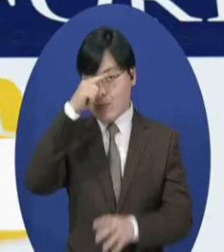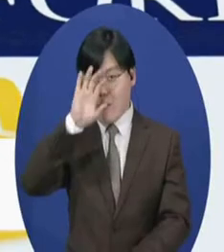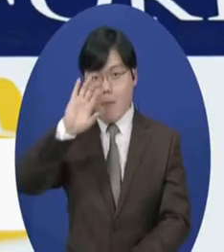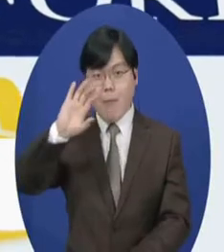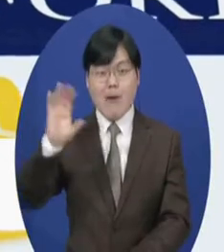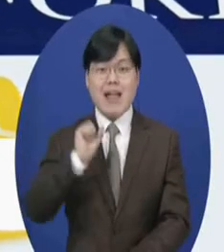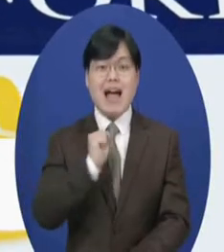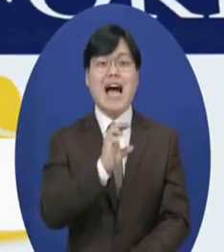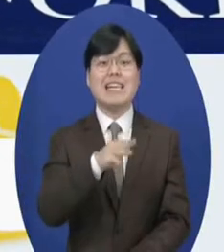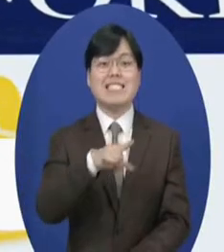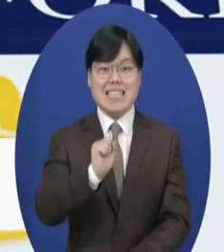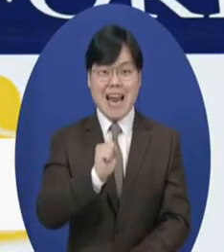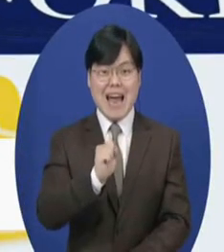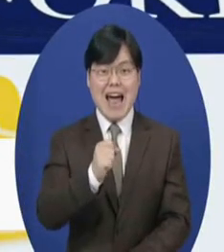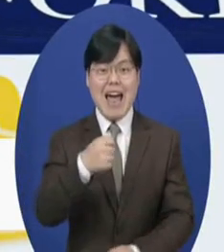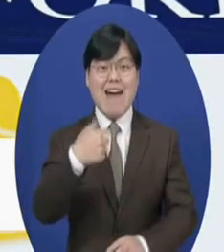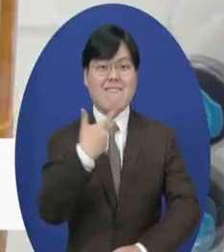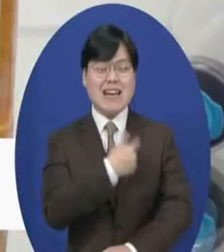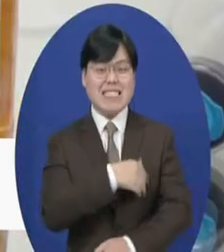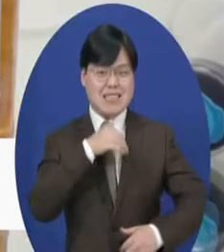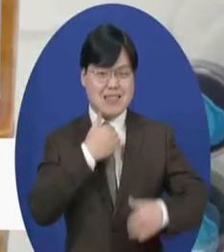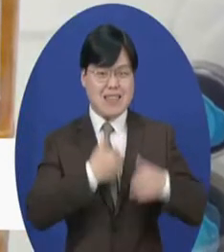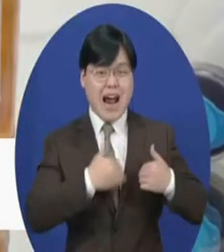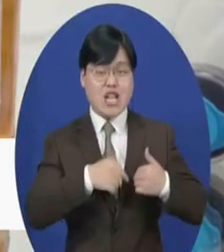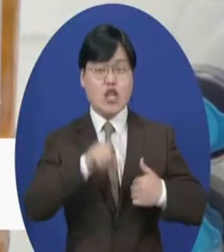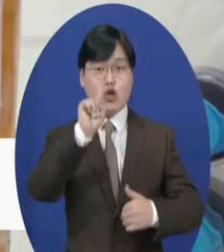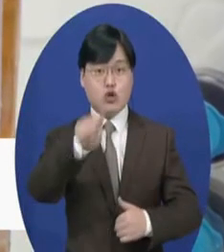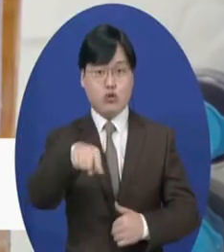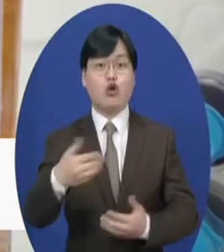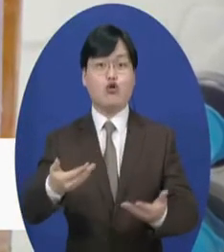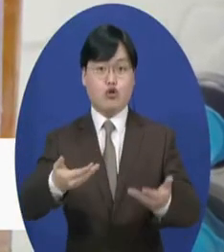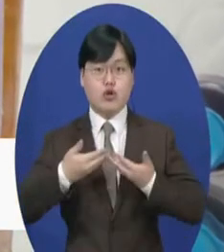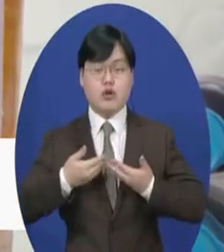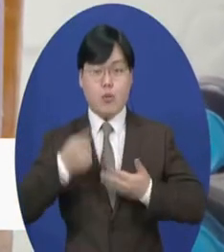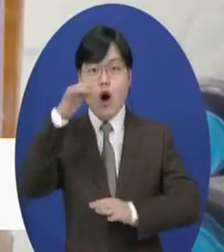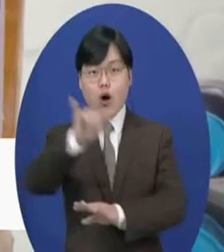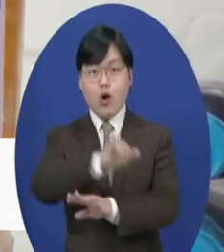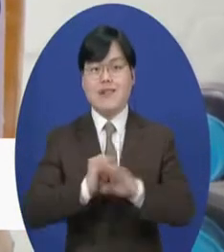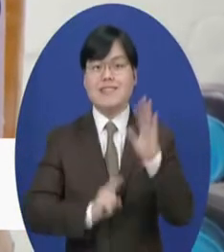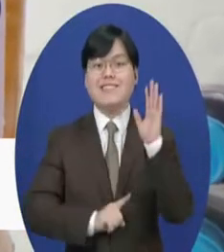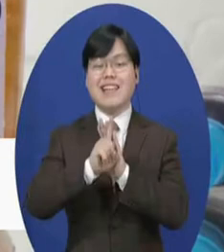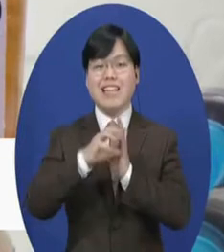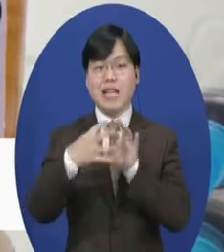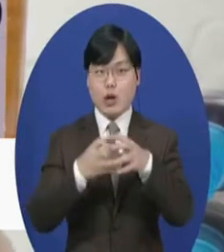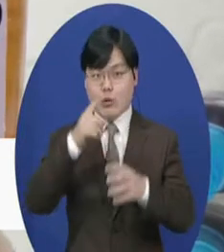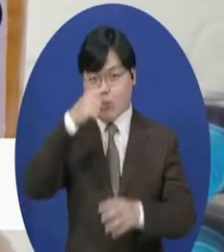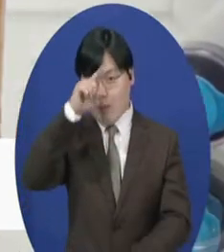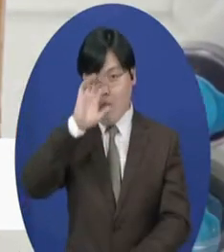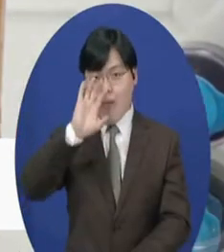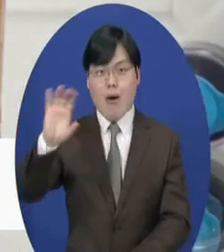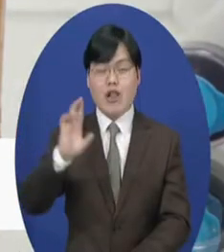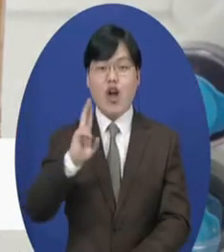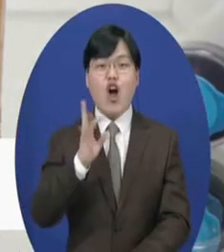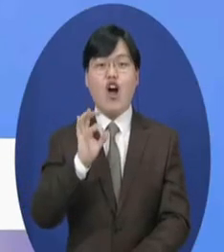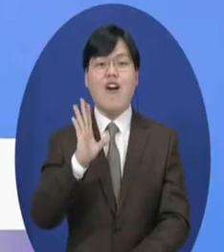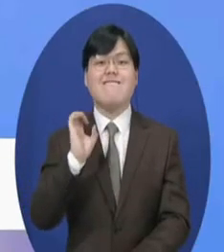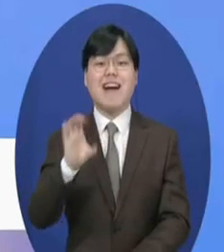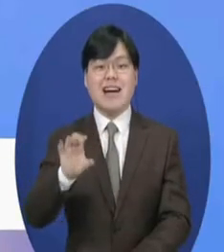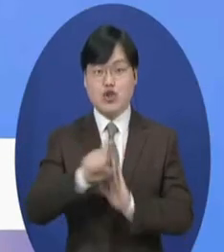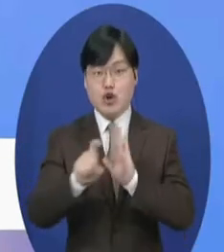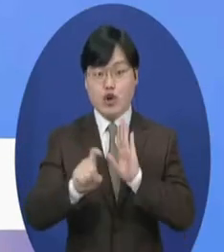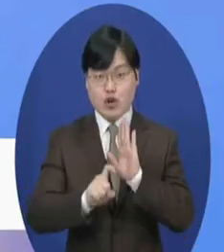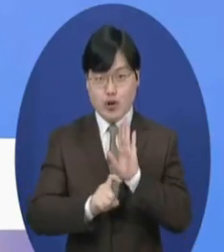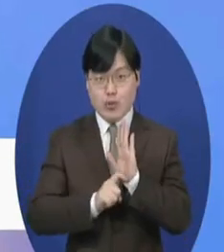байгууллагаас AstraZeneca вакцинд яаралтай гормоор хэрэглэх зөвшөөрөл олгоод байгаа юм. Манай улс эхний ээлжинд Дэлхийн эрүүл мэндийн байгууллагын COVAX хөтөлбөрийн